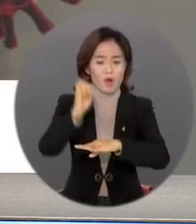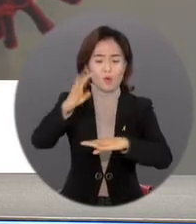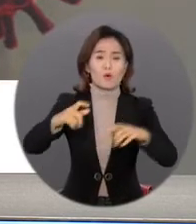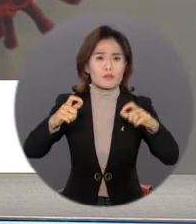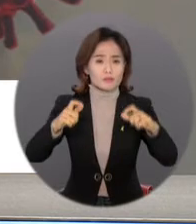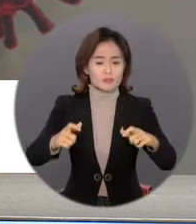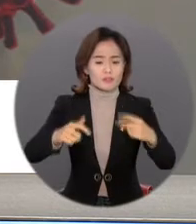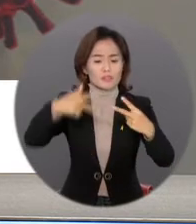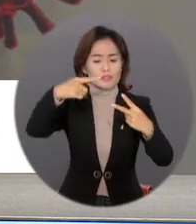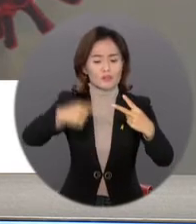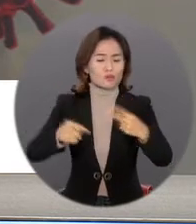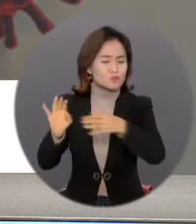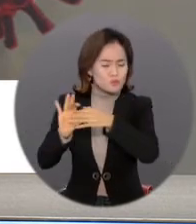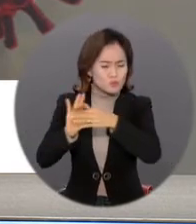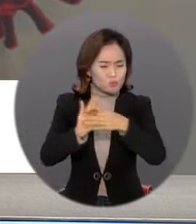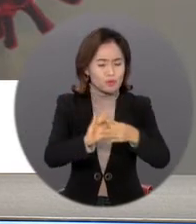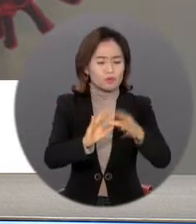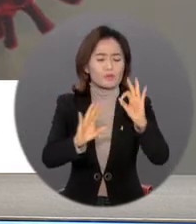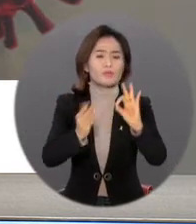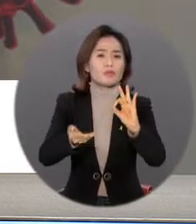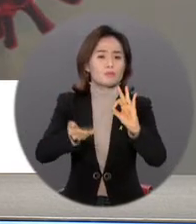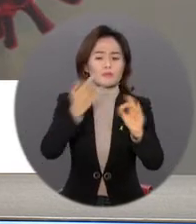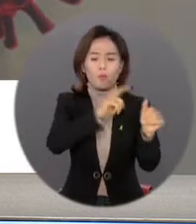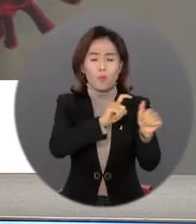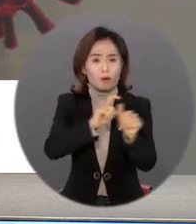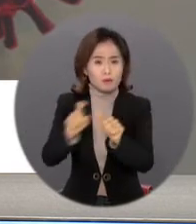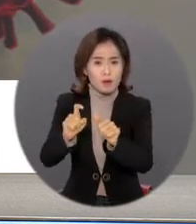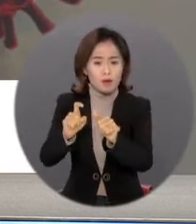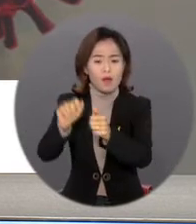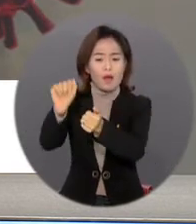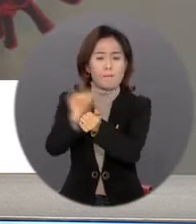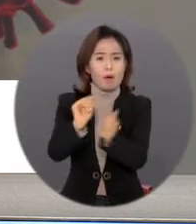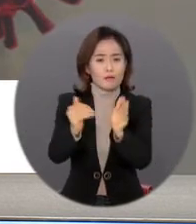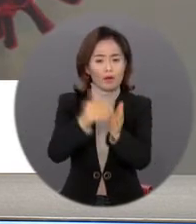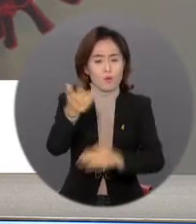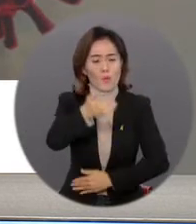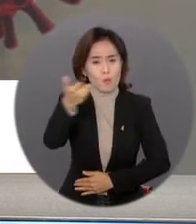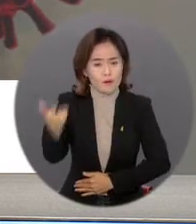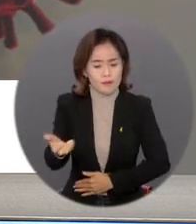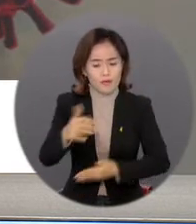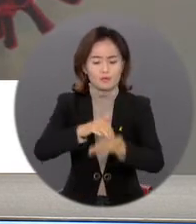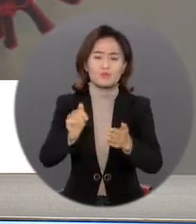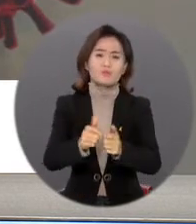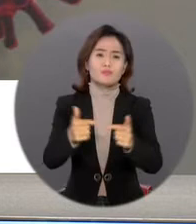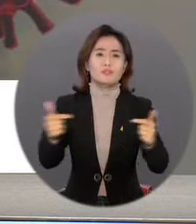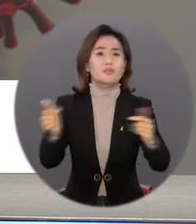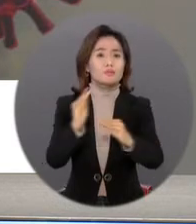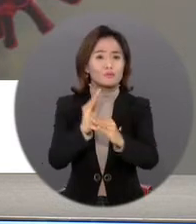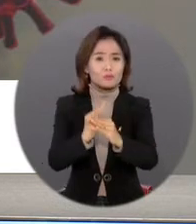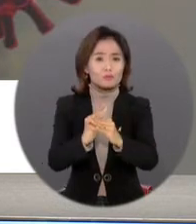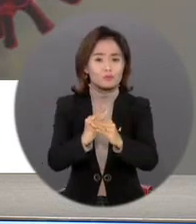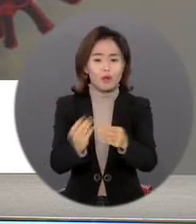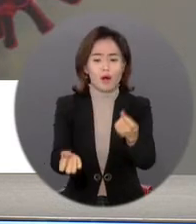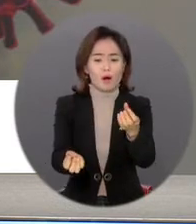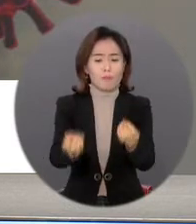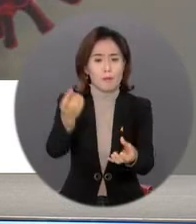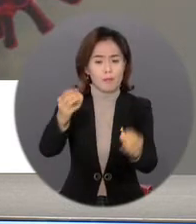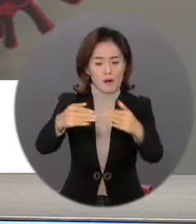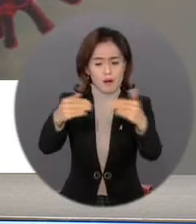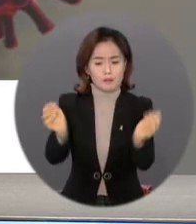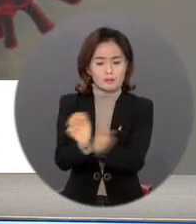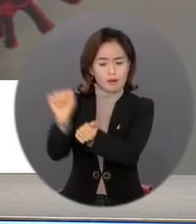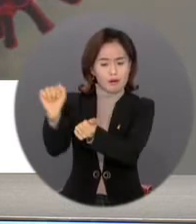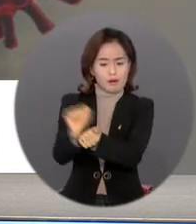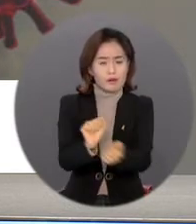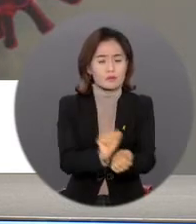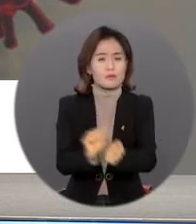광주에서도 2주 연속 두 자릿수 확진자가 나오며 방역 완화에 따른 증가세가 이어지고 있는데요. 산발적인 집단 감염이 잇따르고